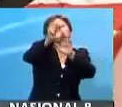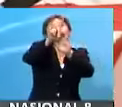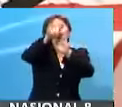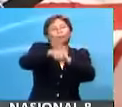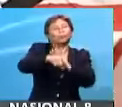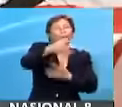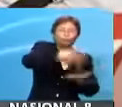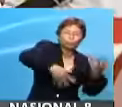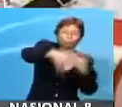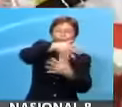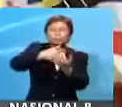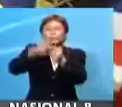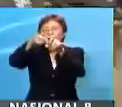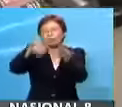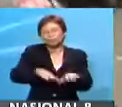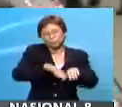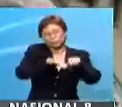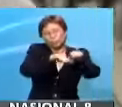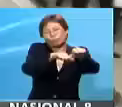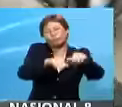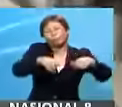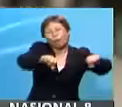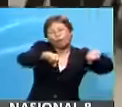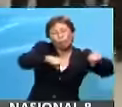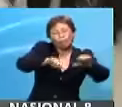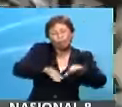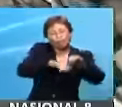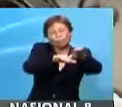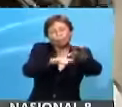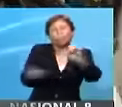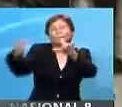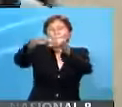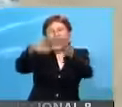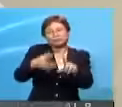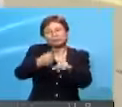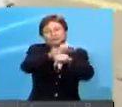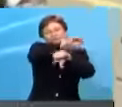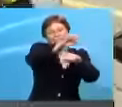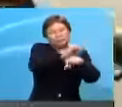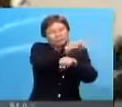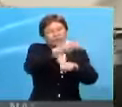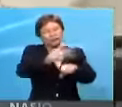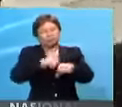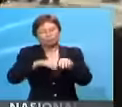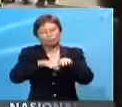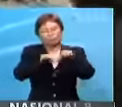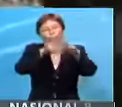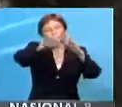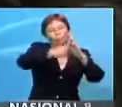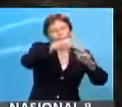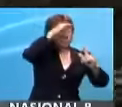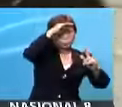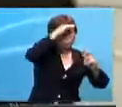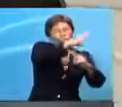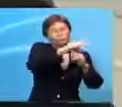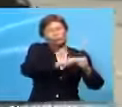jam beramah mesra dengan peserta konvoi. Konvoi ini yang turut disertai oleh peserta dari Singapura dan Indonesia bermula dari Johor